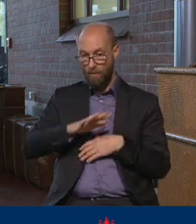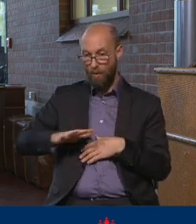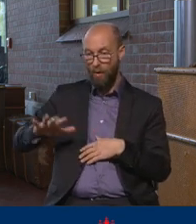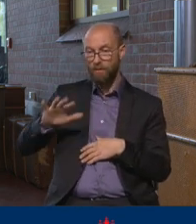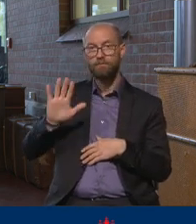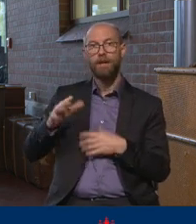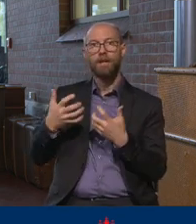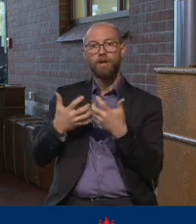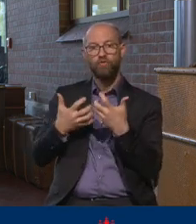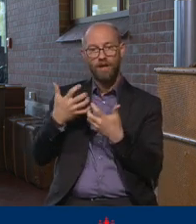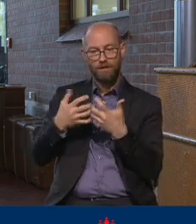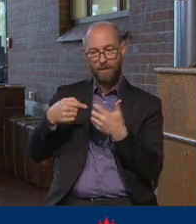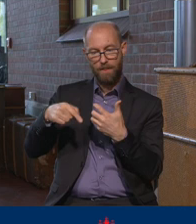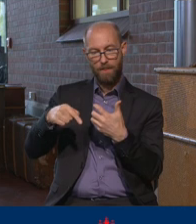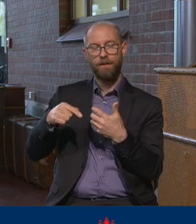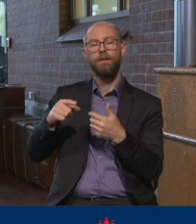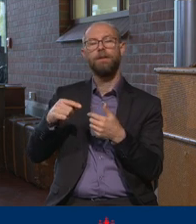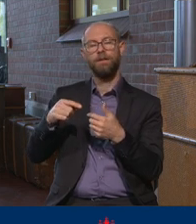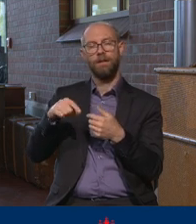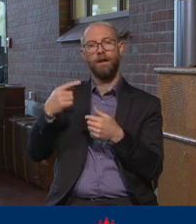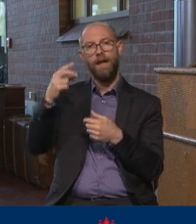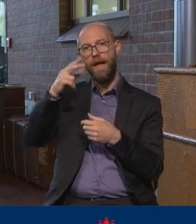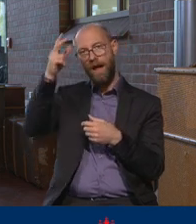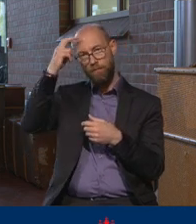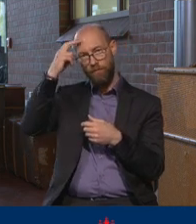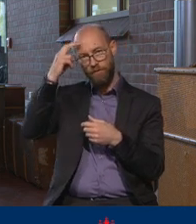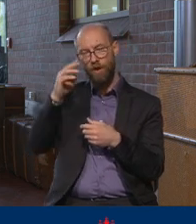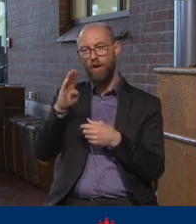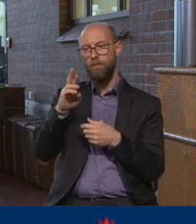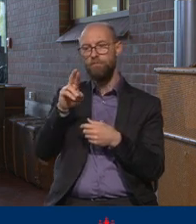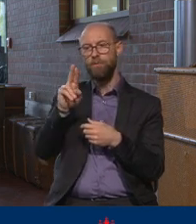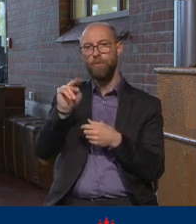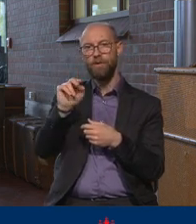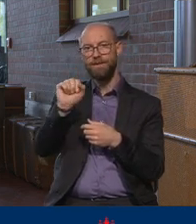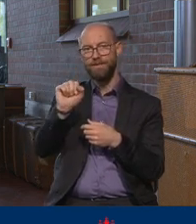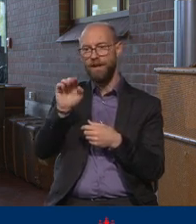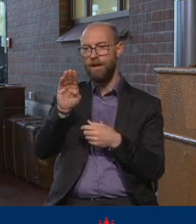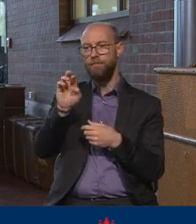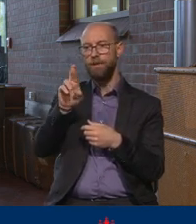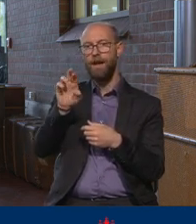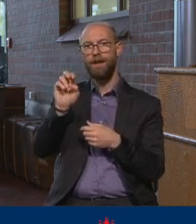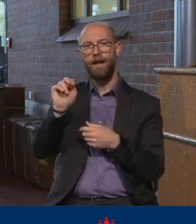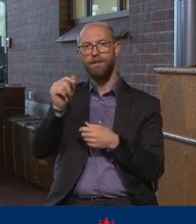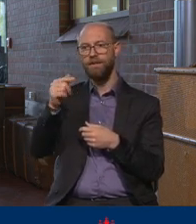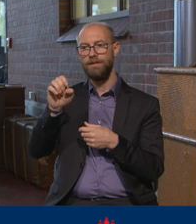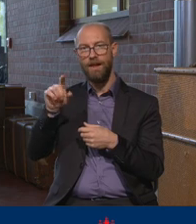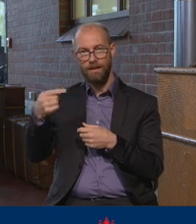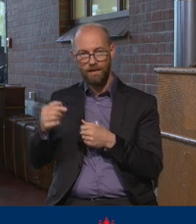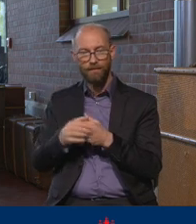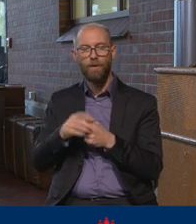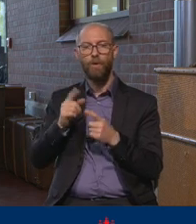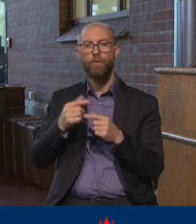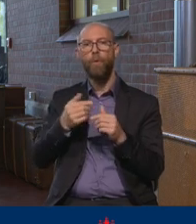dazu berichten gleich im anschluss herr professor bruce pantic und der oberbaudirektor